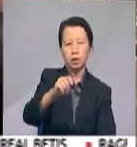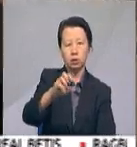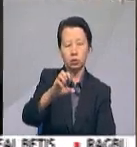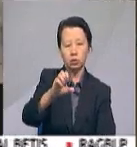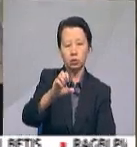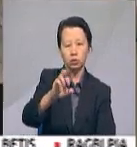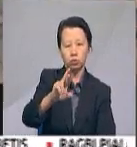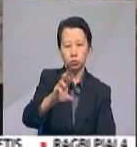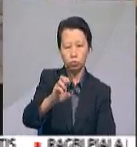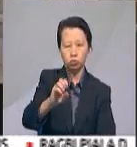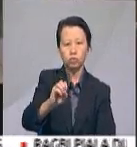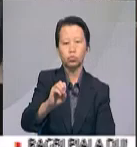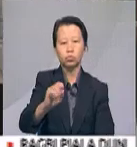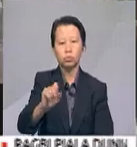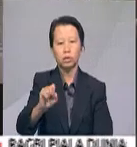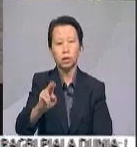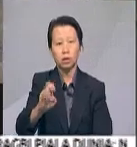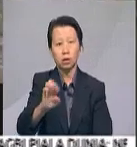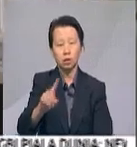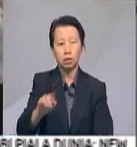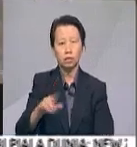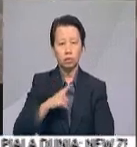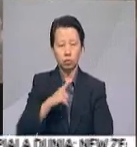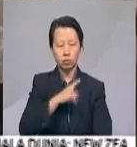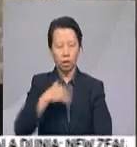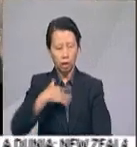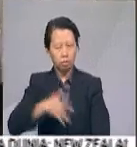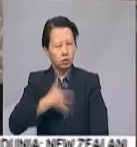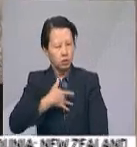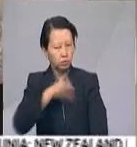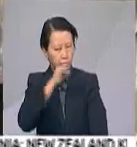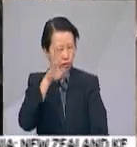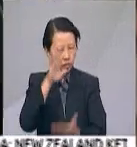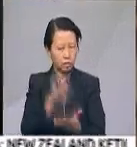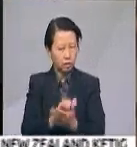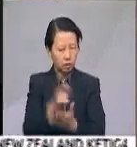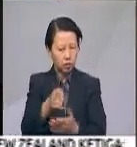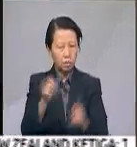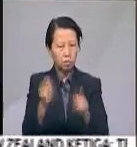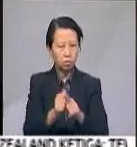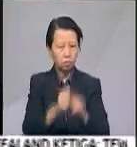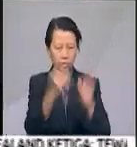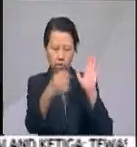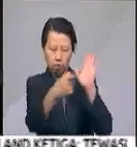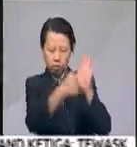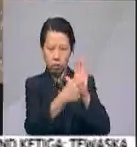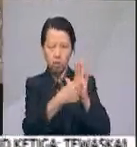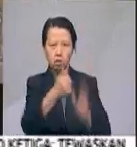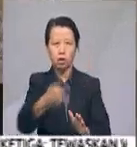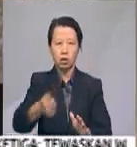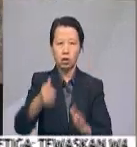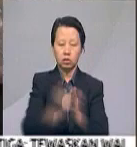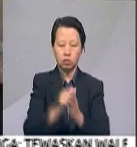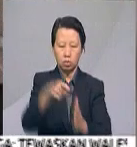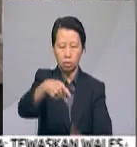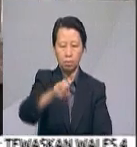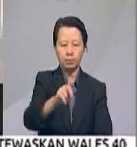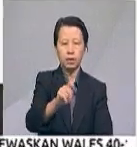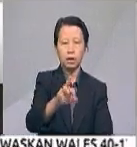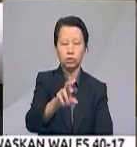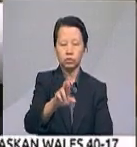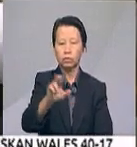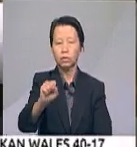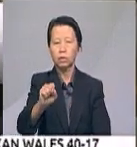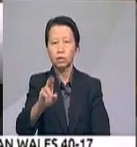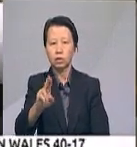bahawa lembaga pengarah 1MDB pernah menyuarakan rasa tidak yakin dengan penilaian aset diberikan Petro Saudi.